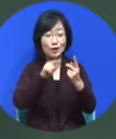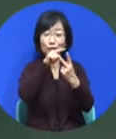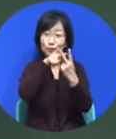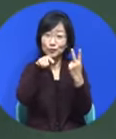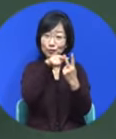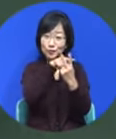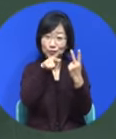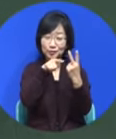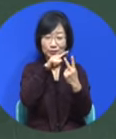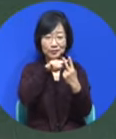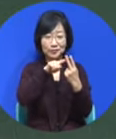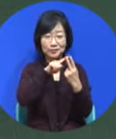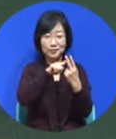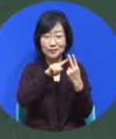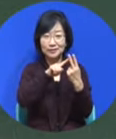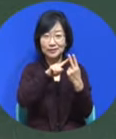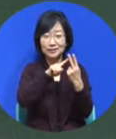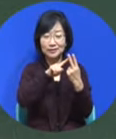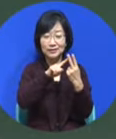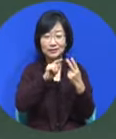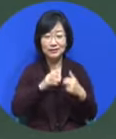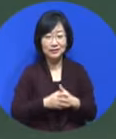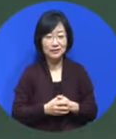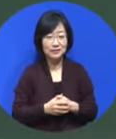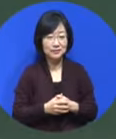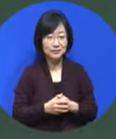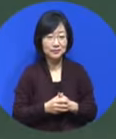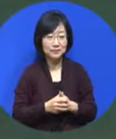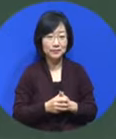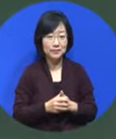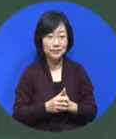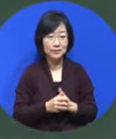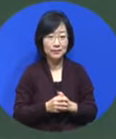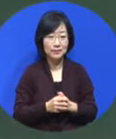말 이은 은의